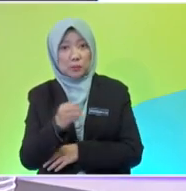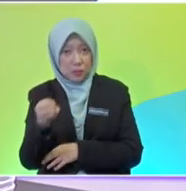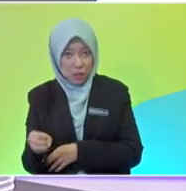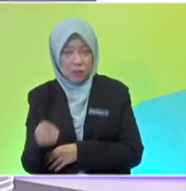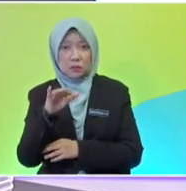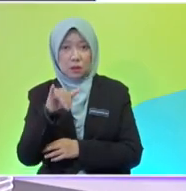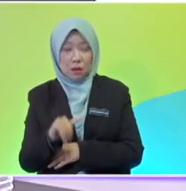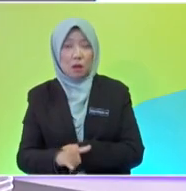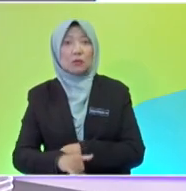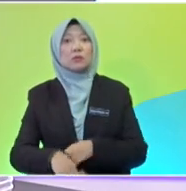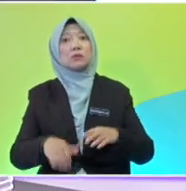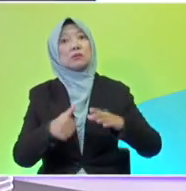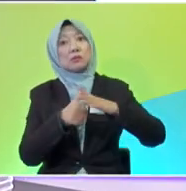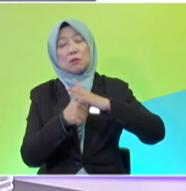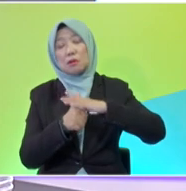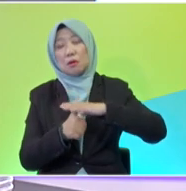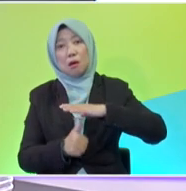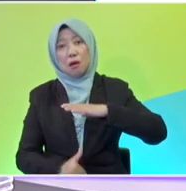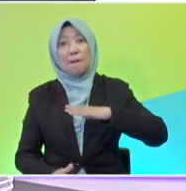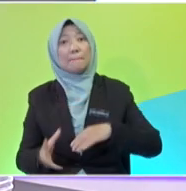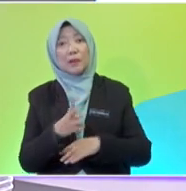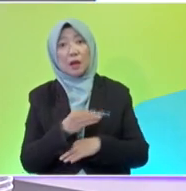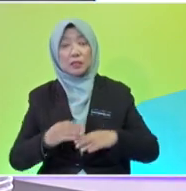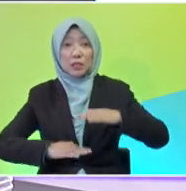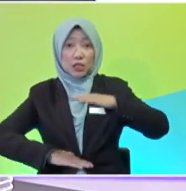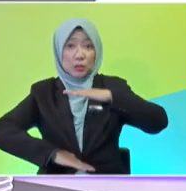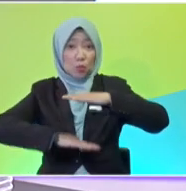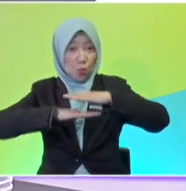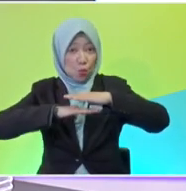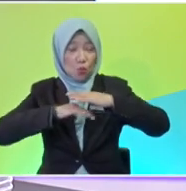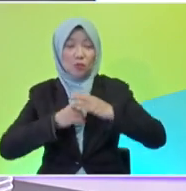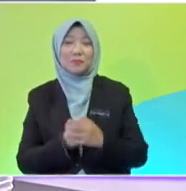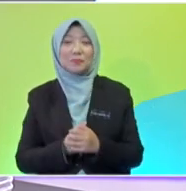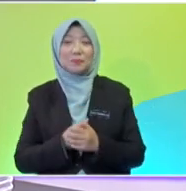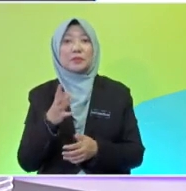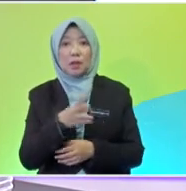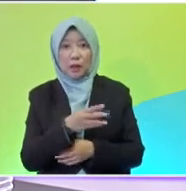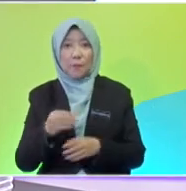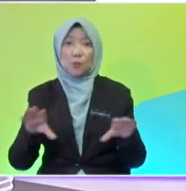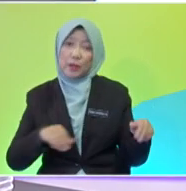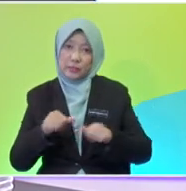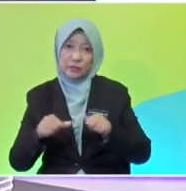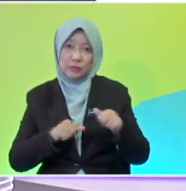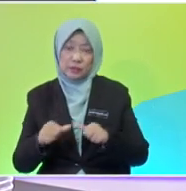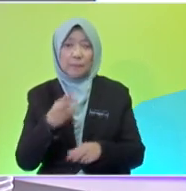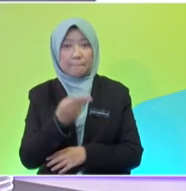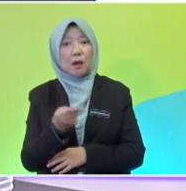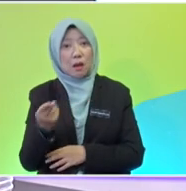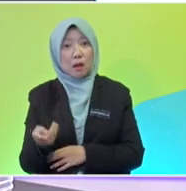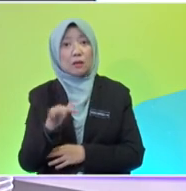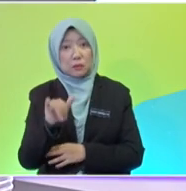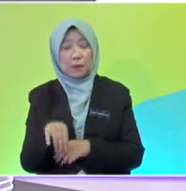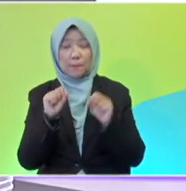objek yang timbul dan disamping itu juga kita akan menjalankan activity terhadap bahan yang boleh larut dan bahan yang tidak